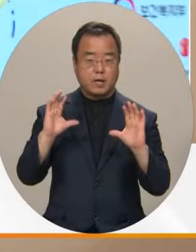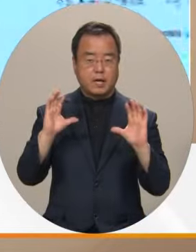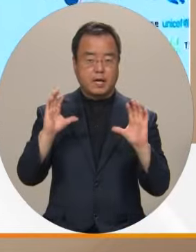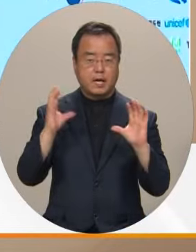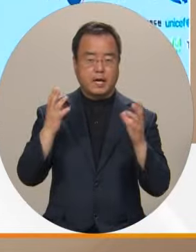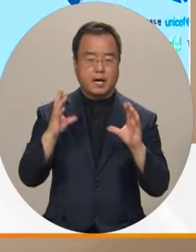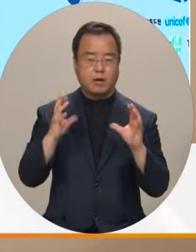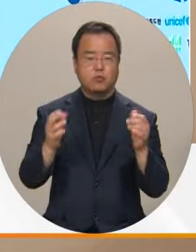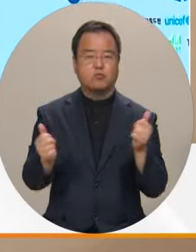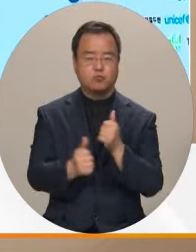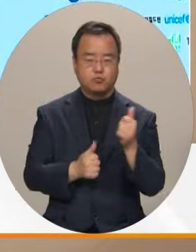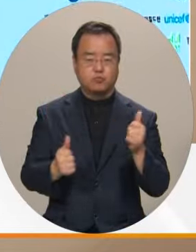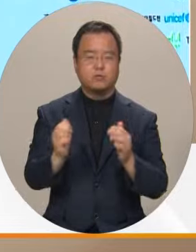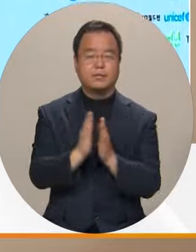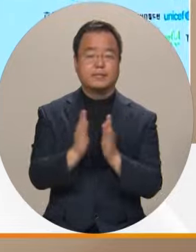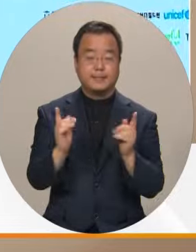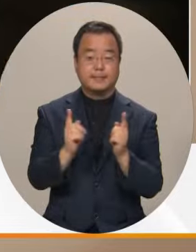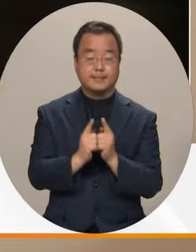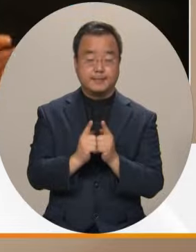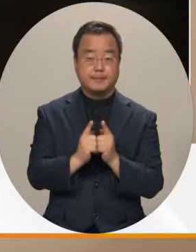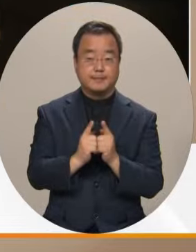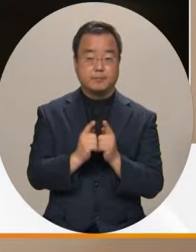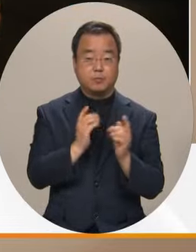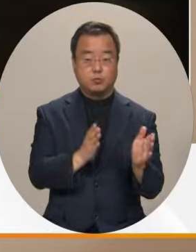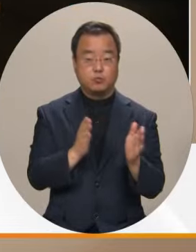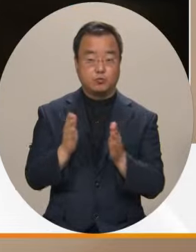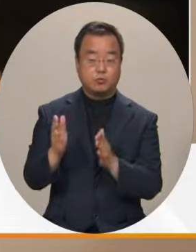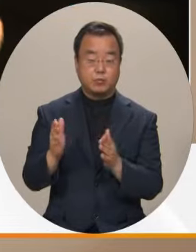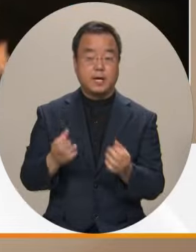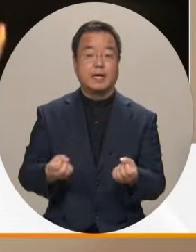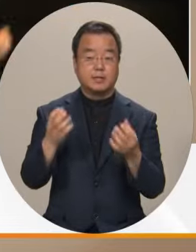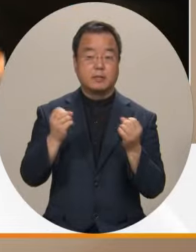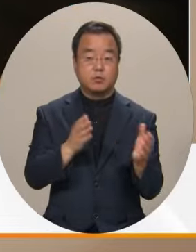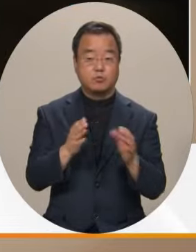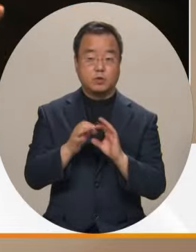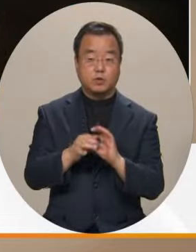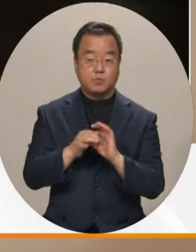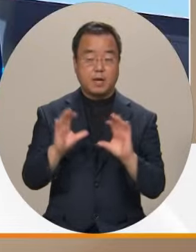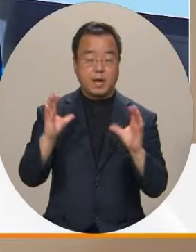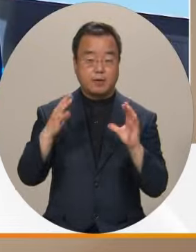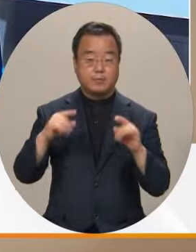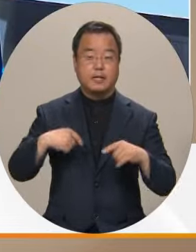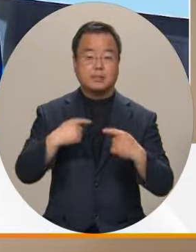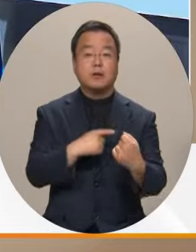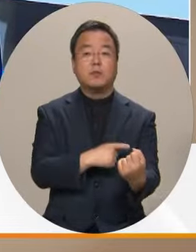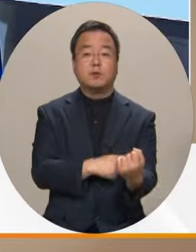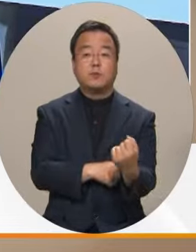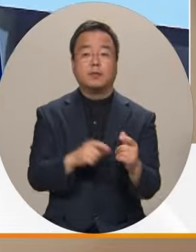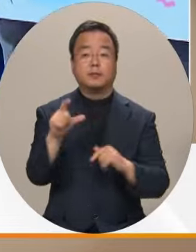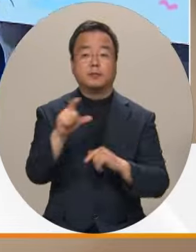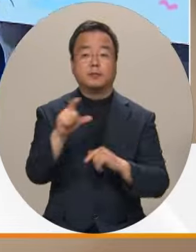아동 의원들께서는 뭐 조금 다른 아동의 참여권을 강조한 그런 기념식이